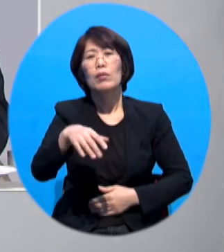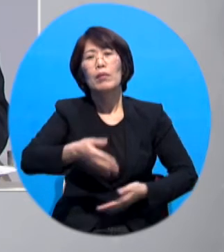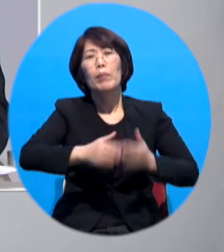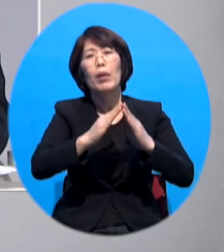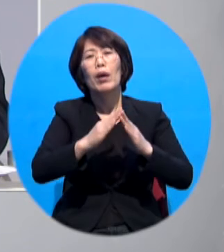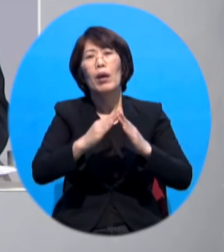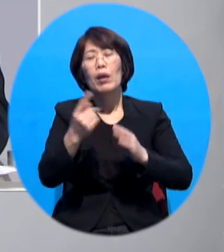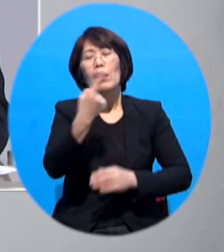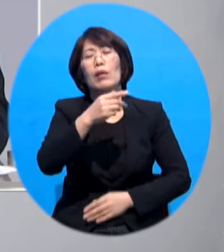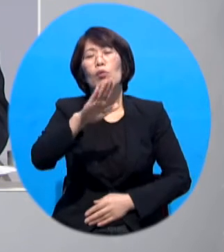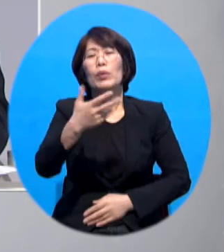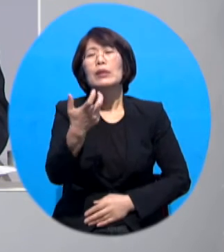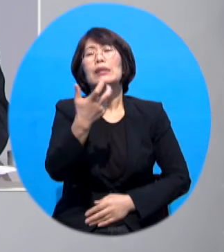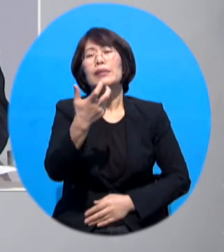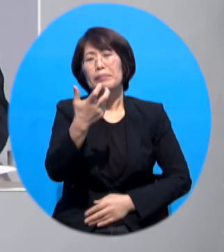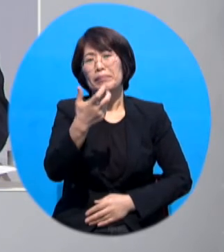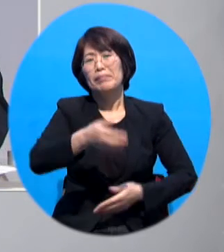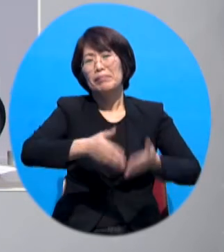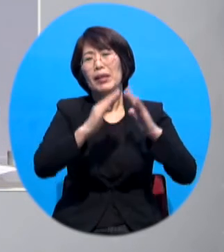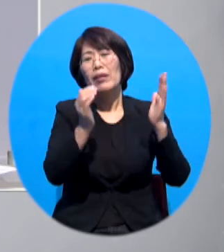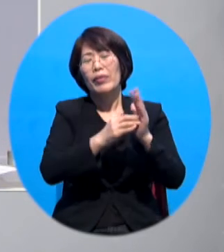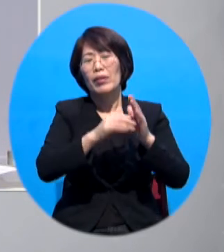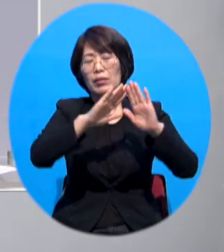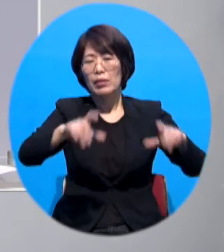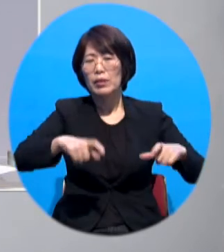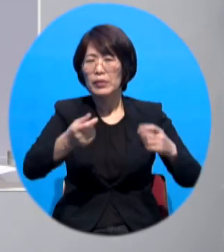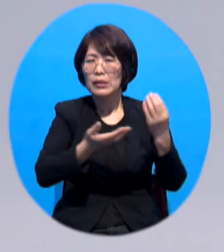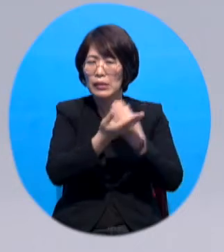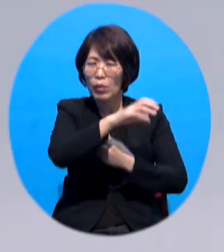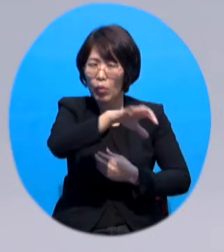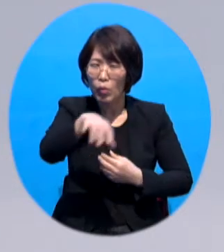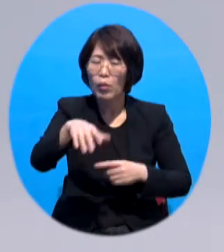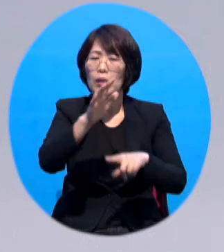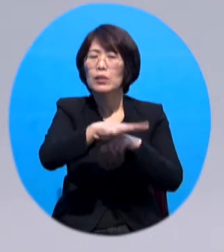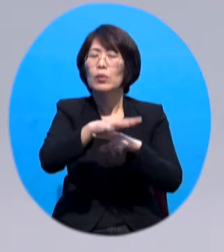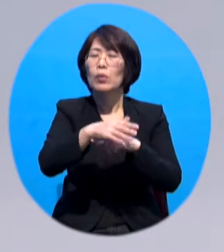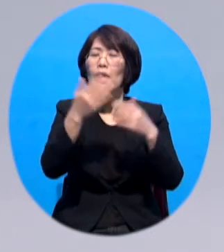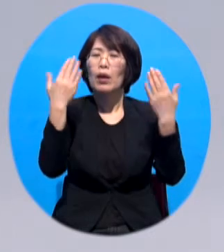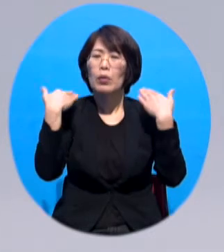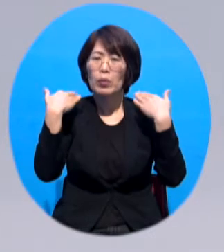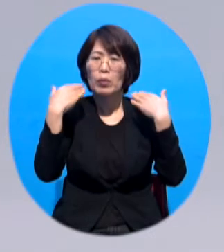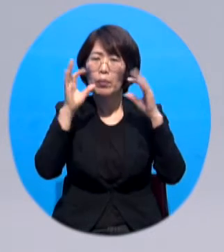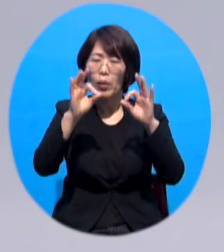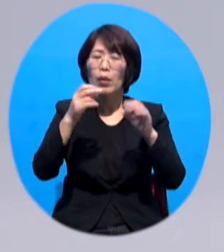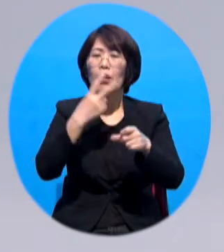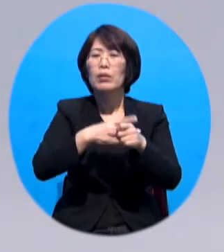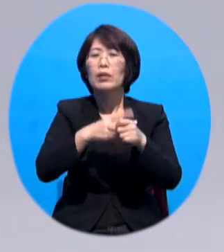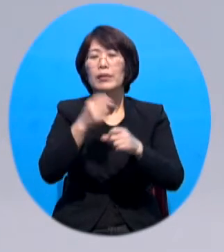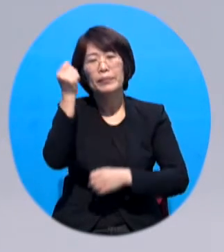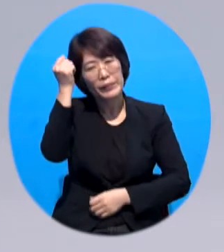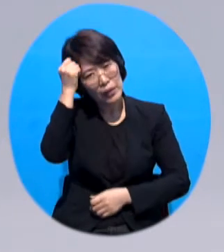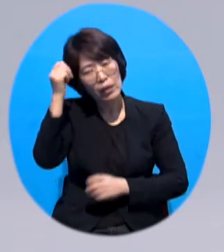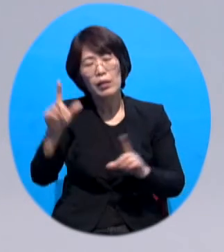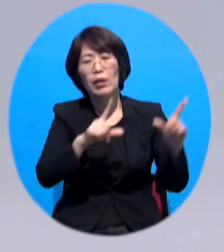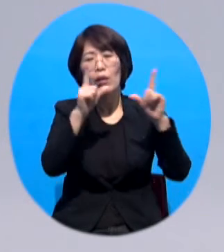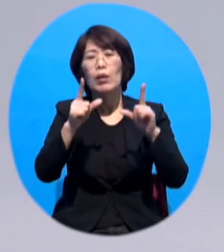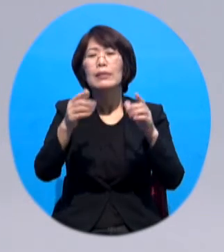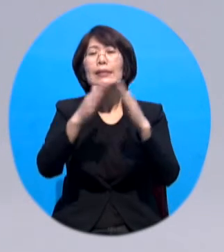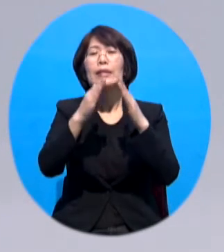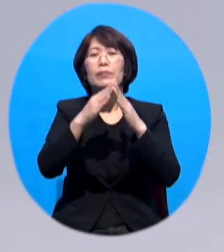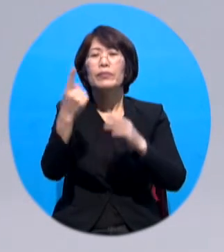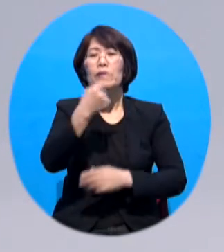우리가 1970년 입니다 지금 장남 의선 마을이나 농어촌 지역 학교에서 선생님들이 거주하는 관사가